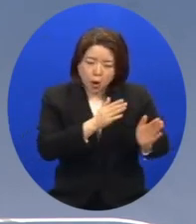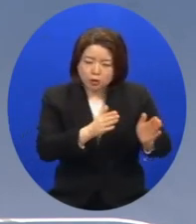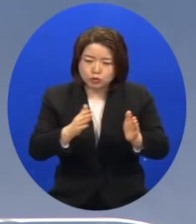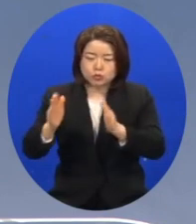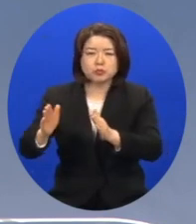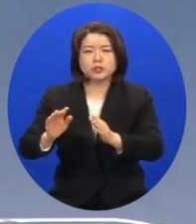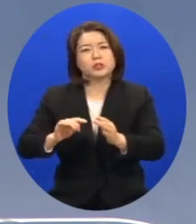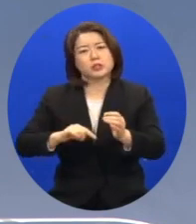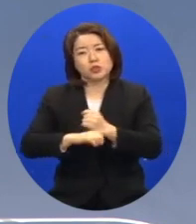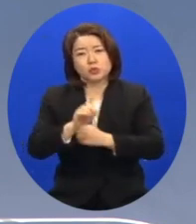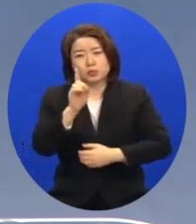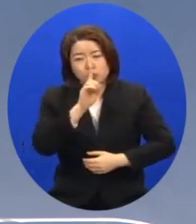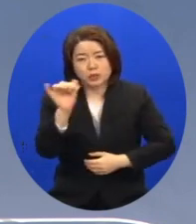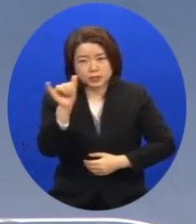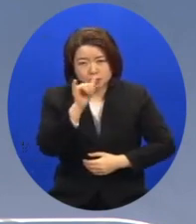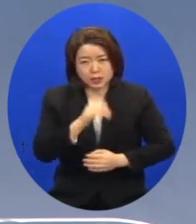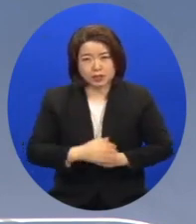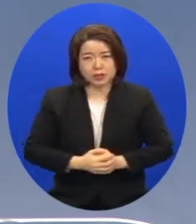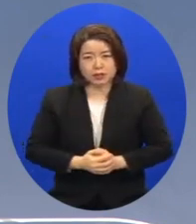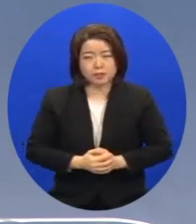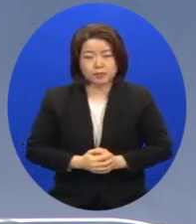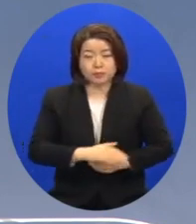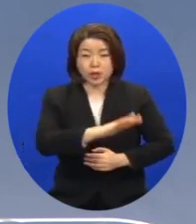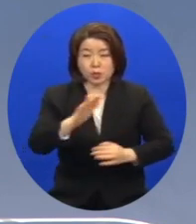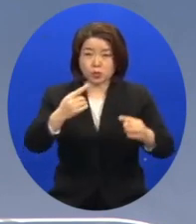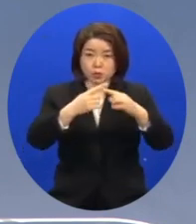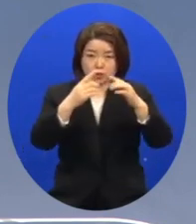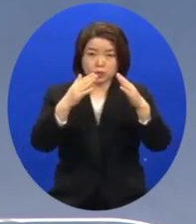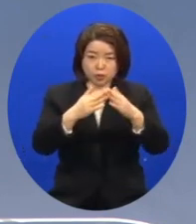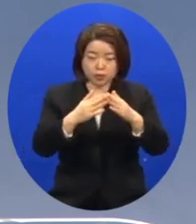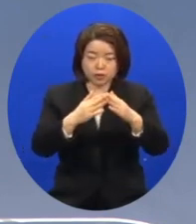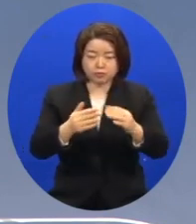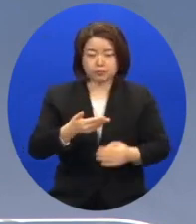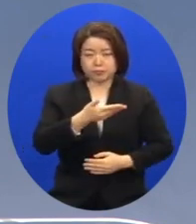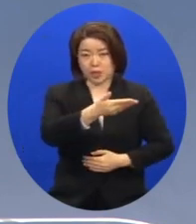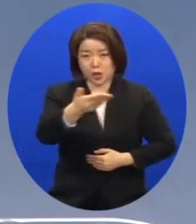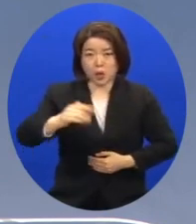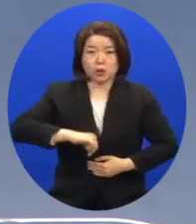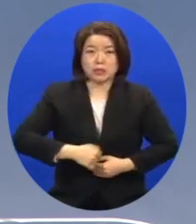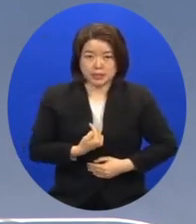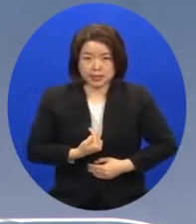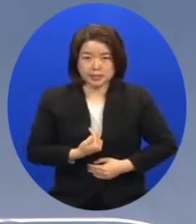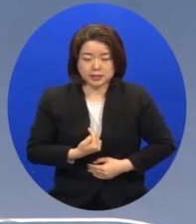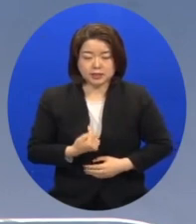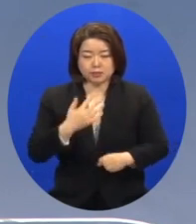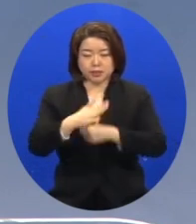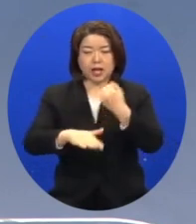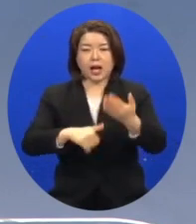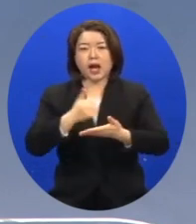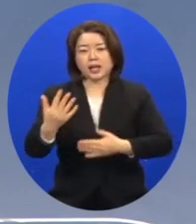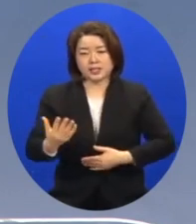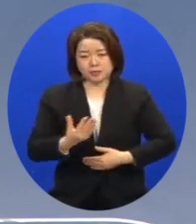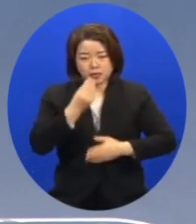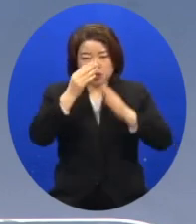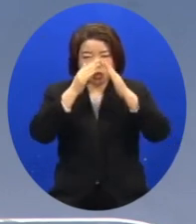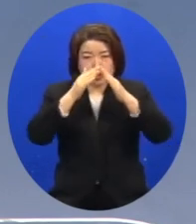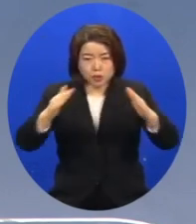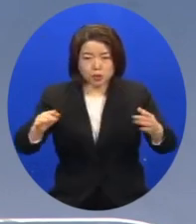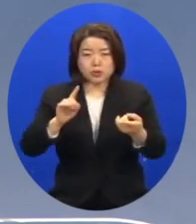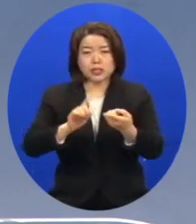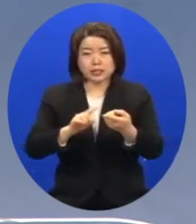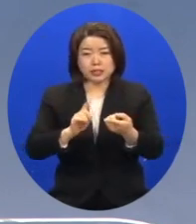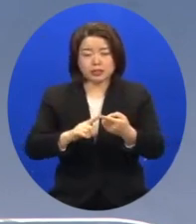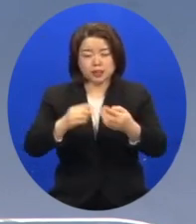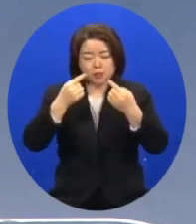거죠 우리 교회가 또 여러분 자신이 하나님의 성전인 것을 분명하게